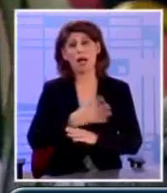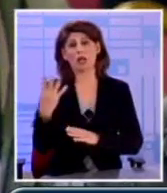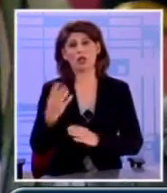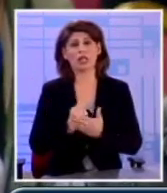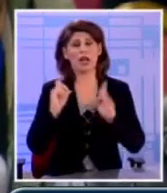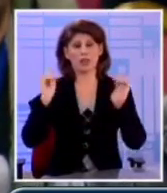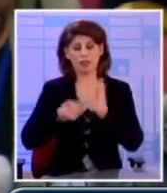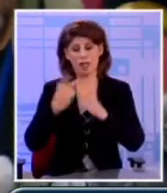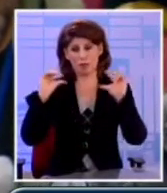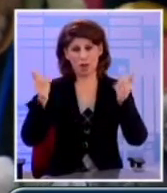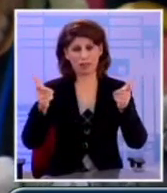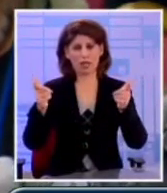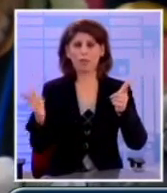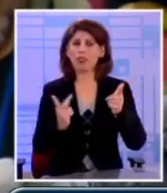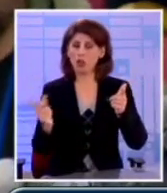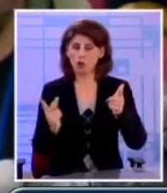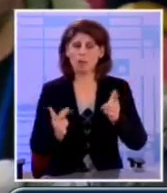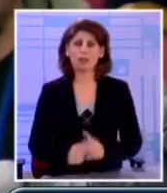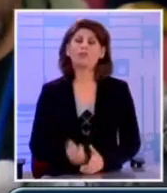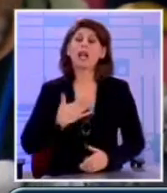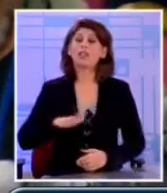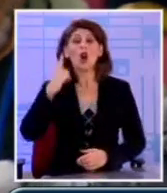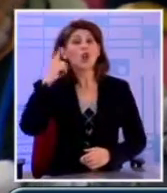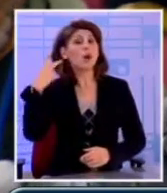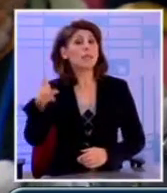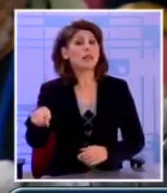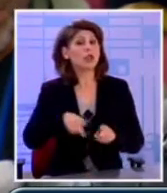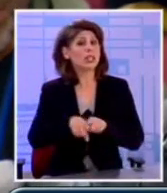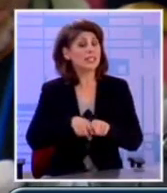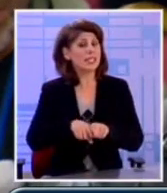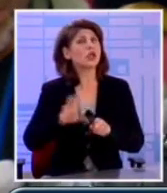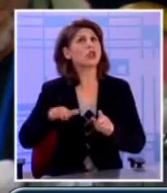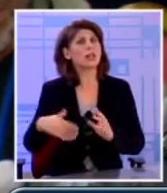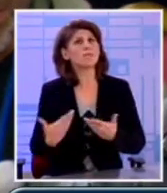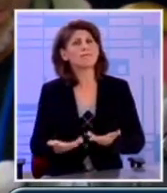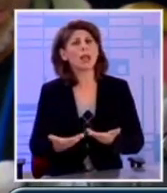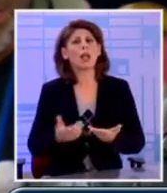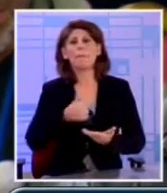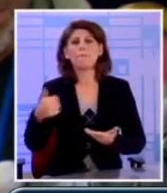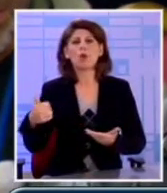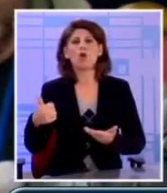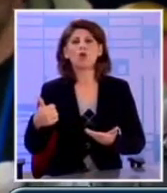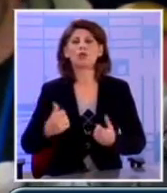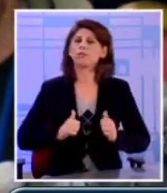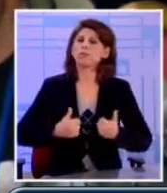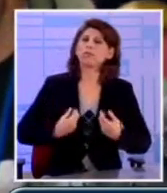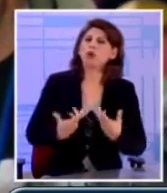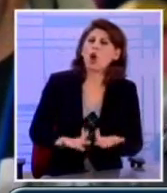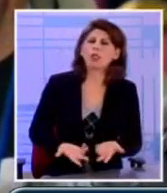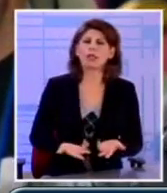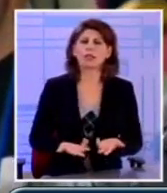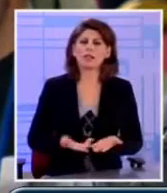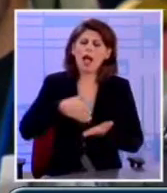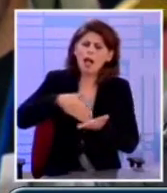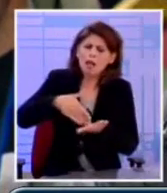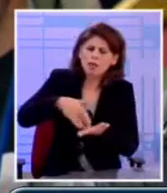Δημοκρατία. Και θα ήθελα να σας ρωτήσω τη γνώμη σας αν αυτό αφορά τελικά μόνο τη διατυπωμένη πρόθεσή σας να ξεσκονίσετε, όπως